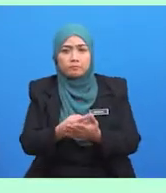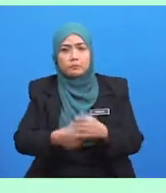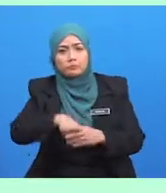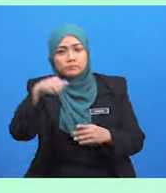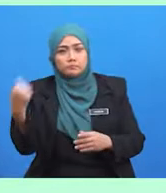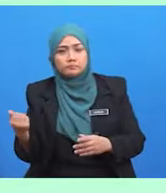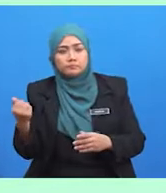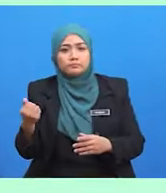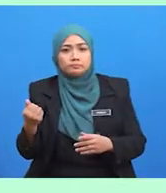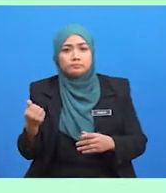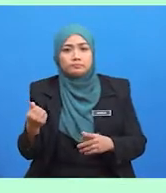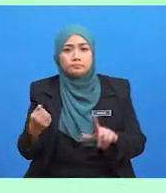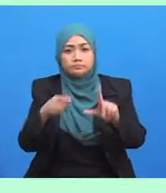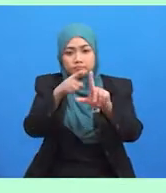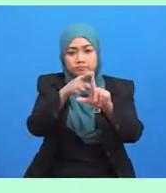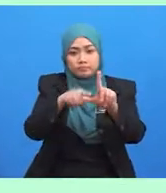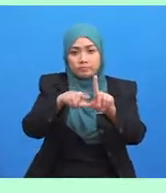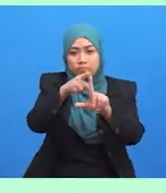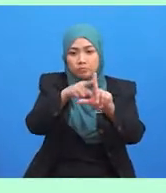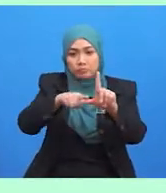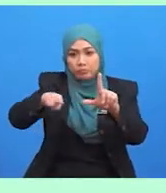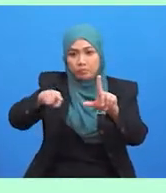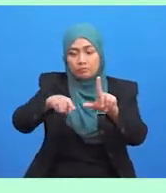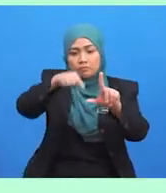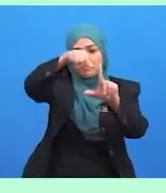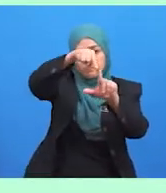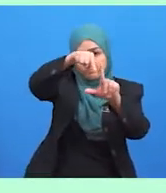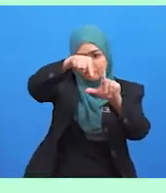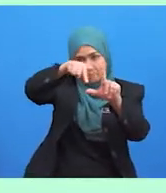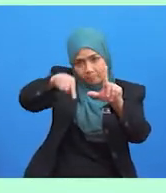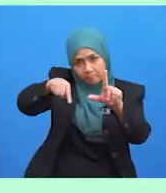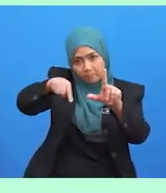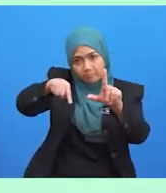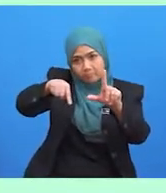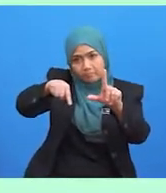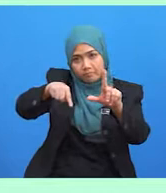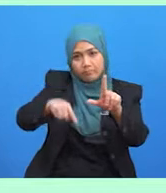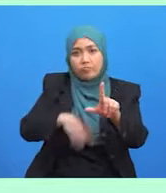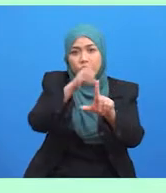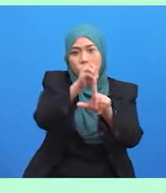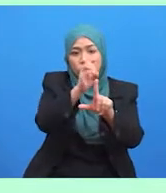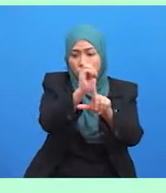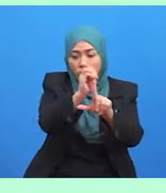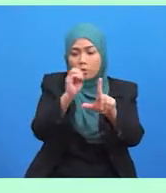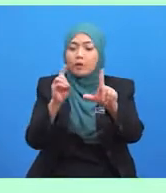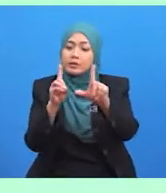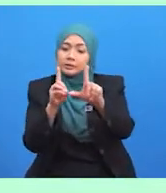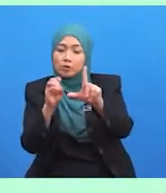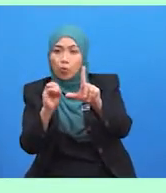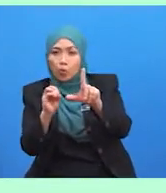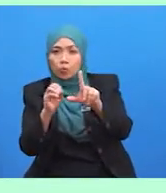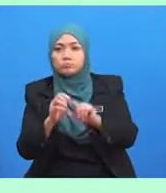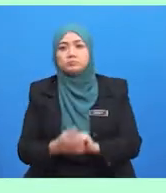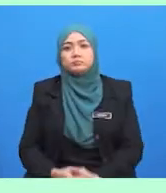antarabangsa, keseimbangan pasaran dicapai apabila keluk permintaan D kosong, D kosong bersilang dengan